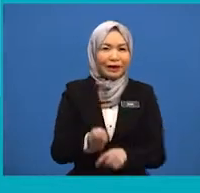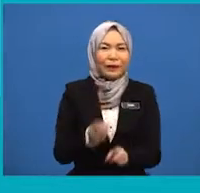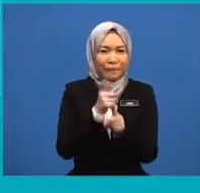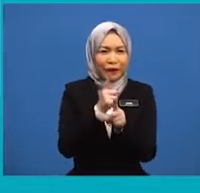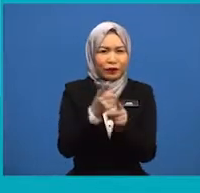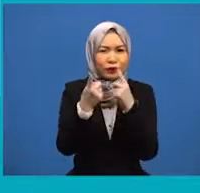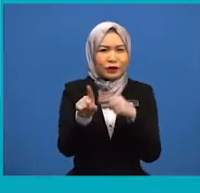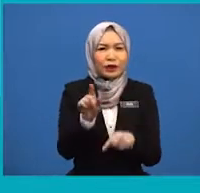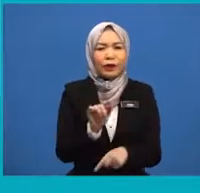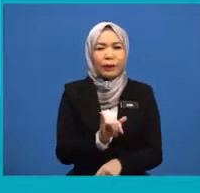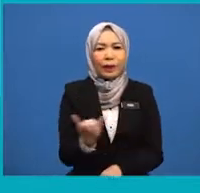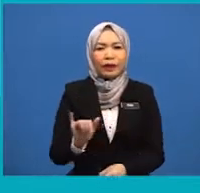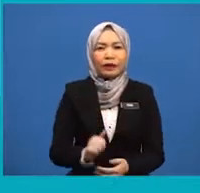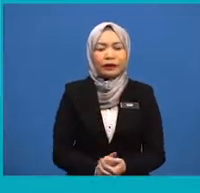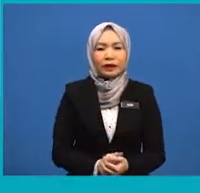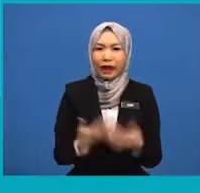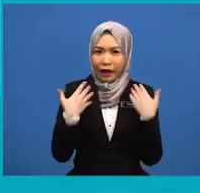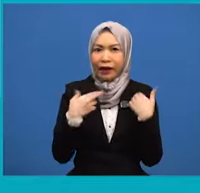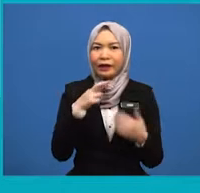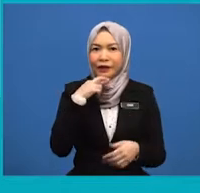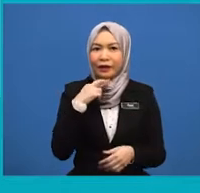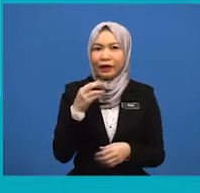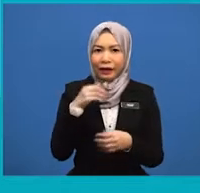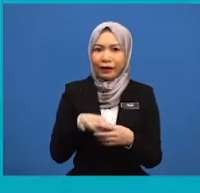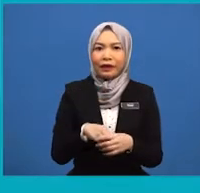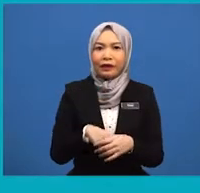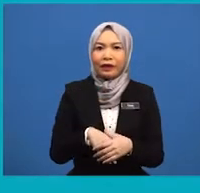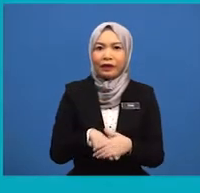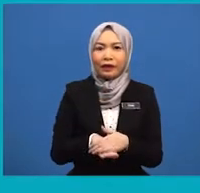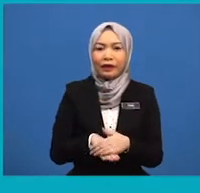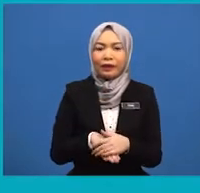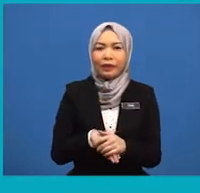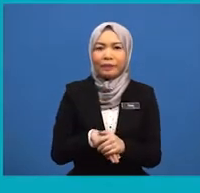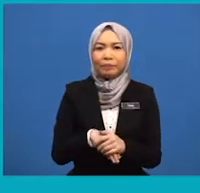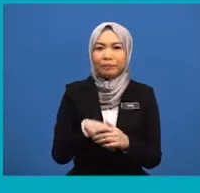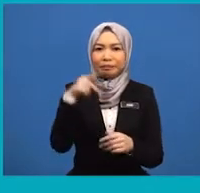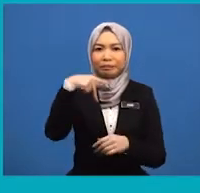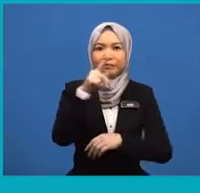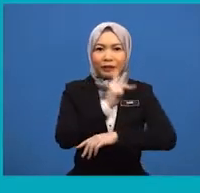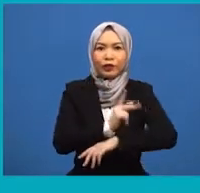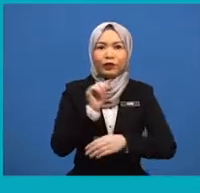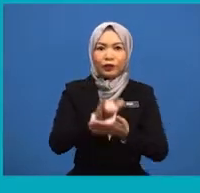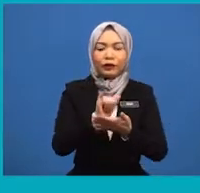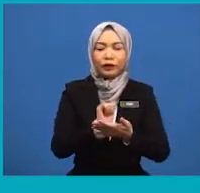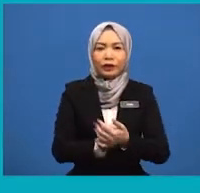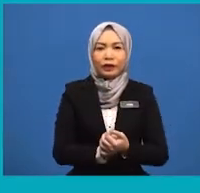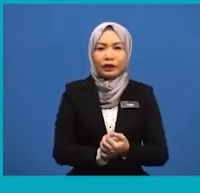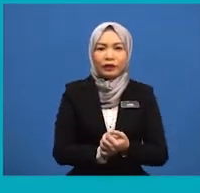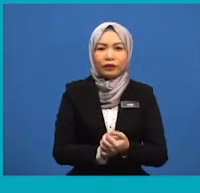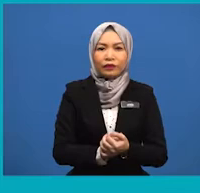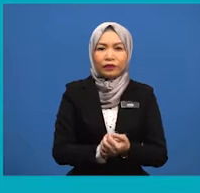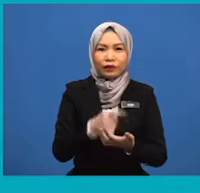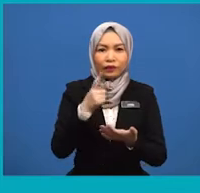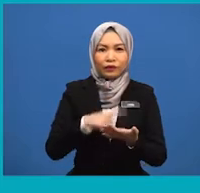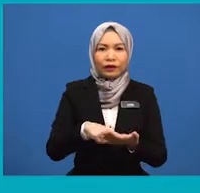murid-murid. Memang terdapat ralat dalam sudu kod tersebut. Ini adalah sudu kod